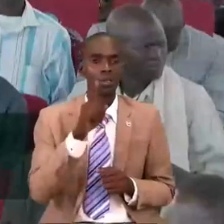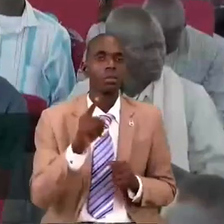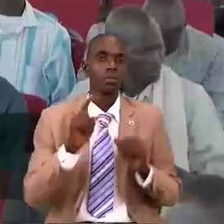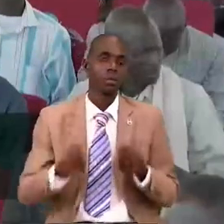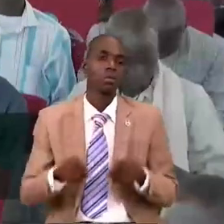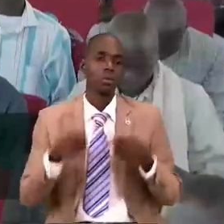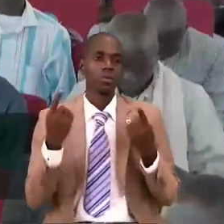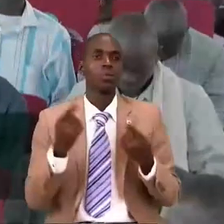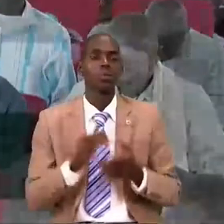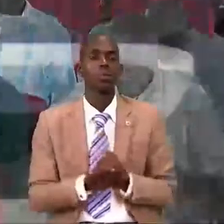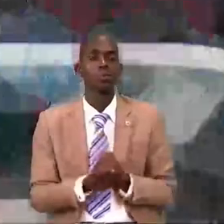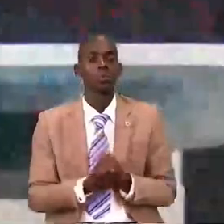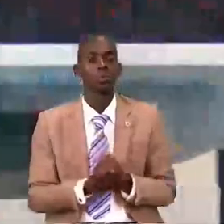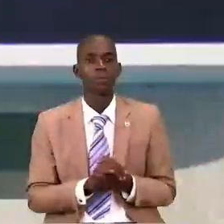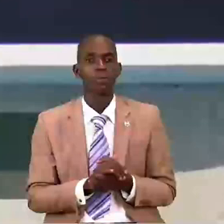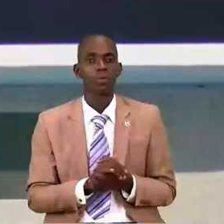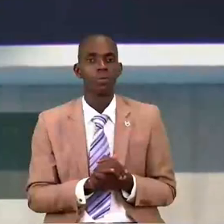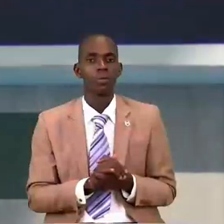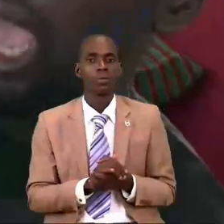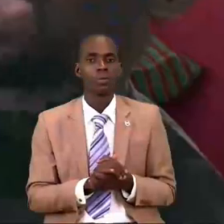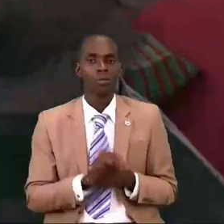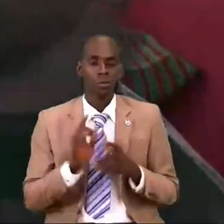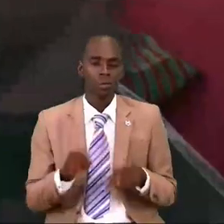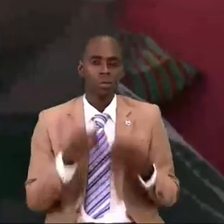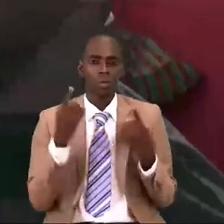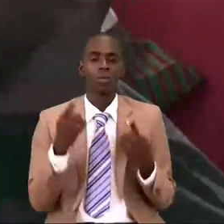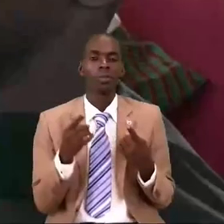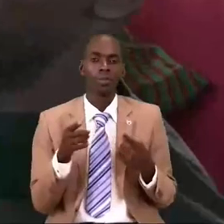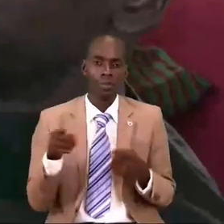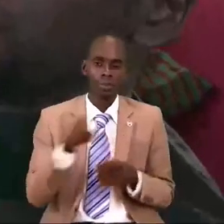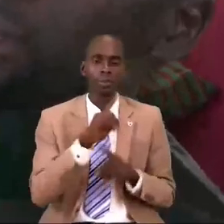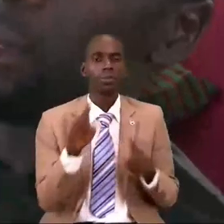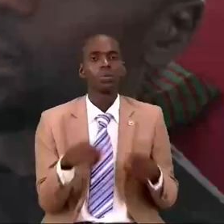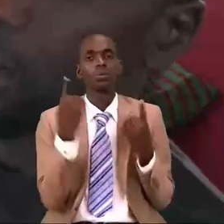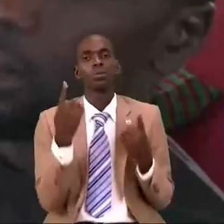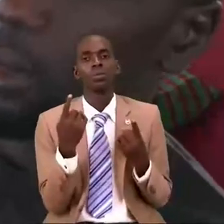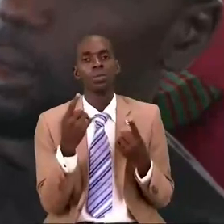Allez-y. Allez-y. Je ne t'entends pas.